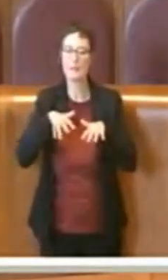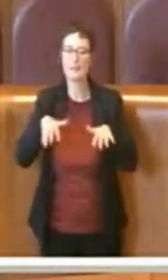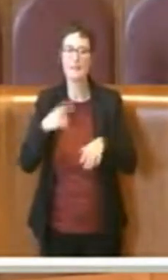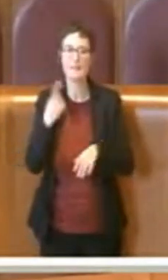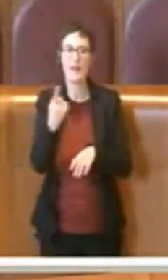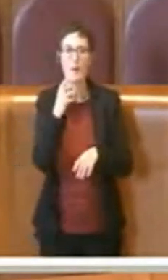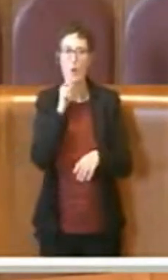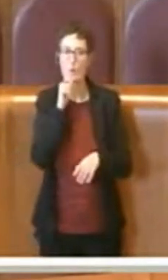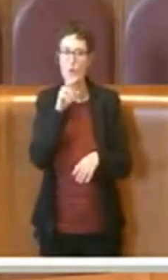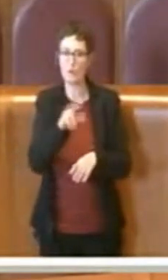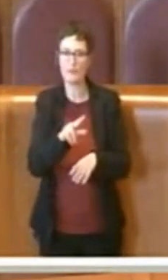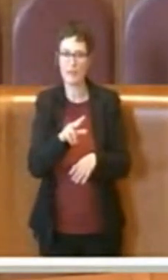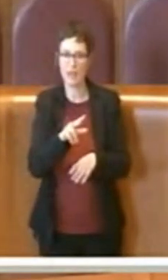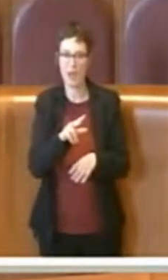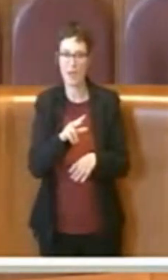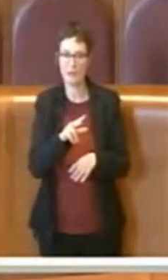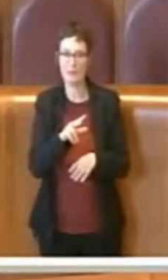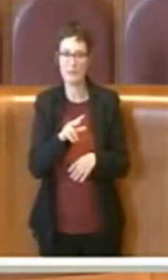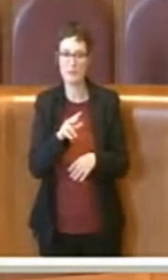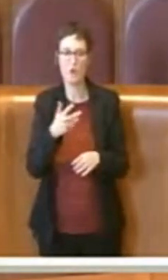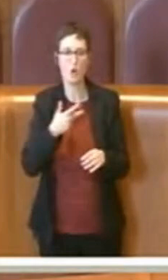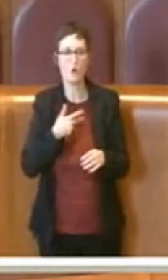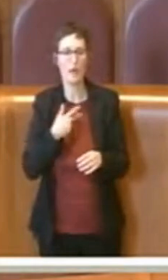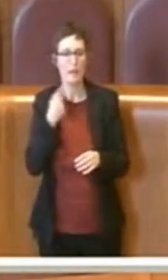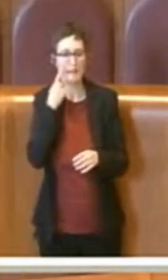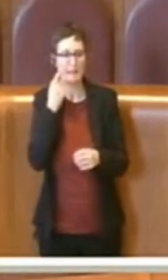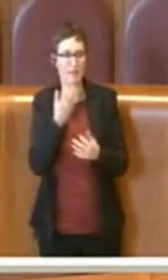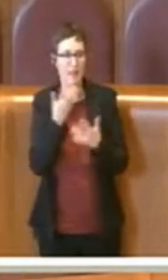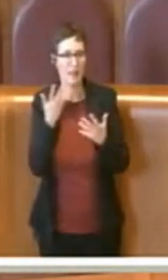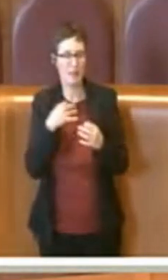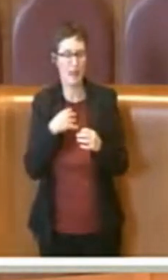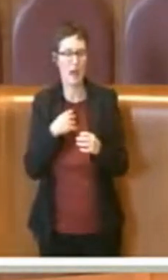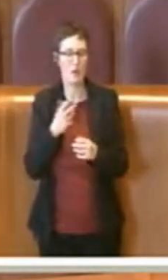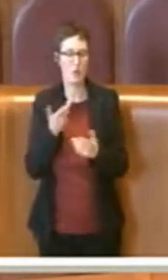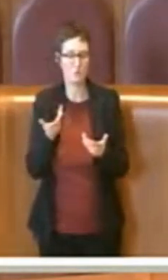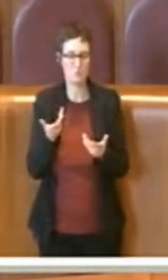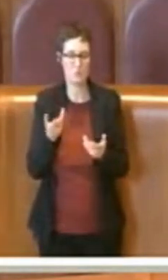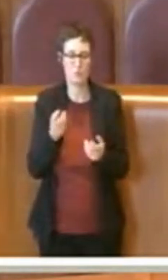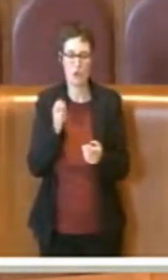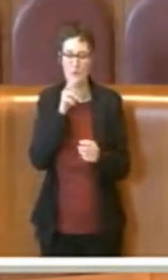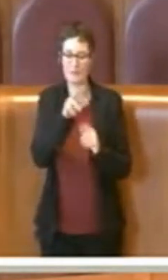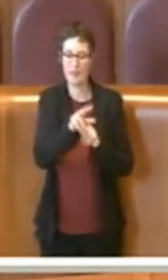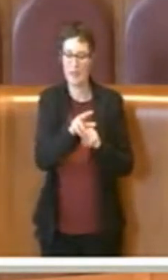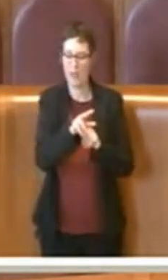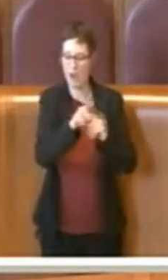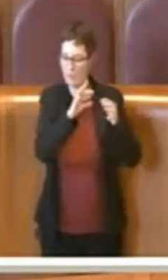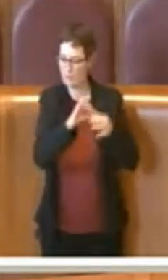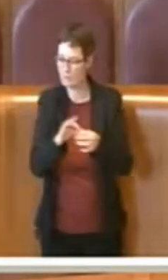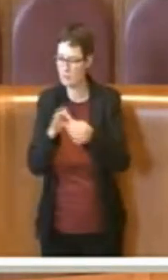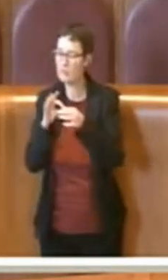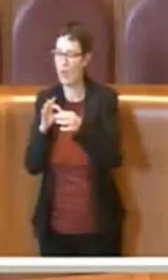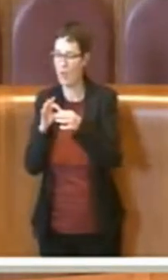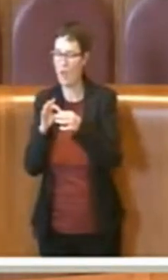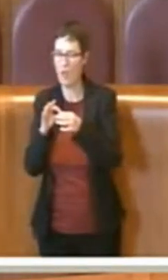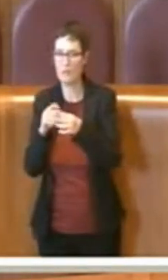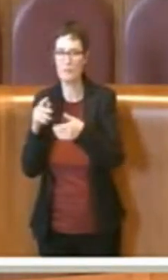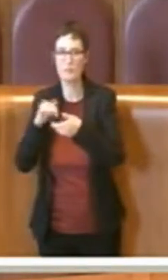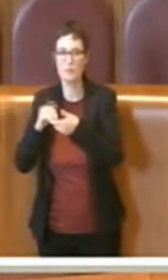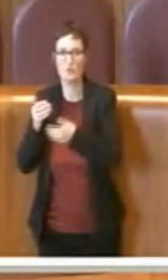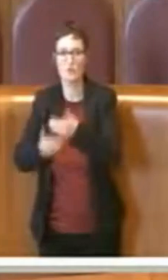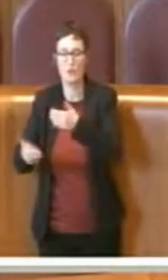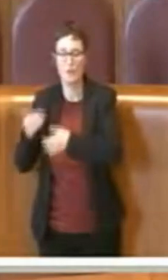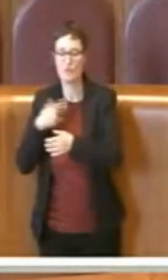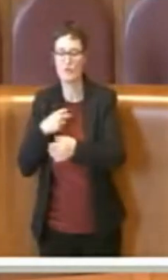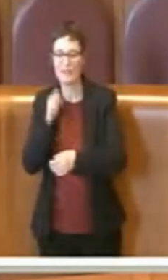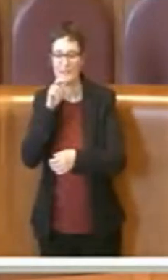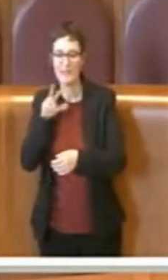che vedono, diciamo, una corrispondenza, potrebbero vedere quindi una corrispondenza con i vari sistemi di segnalazione anche delle altre società partecipate,